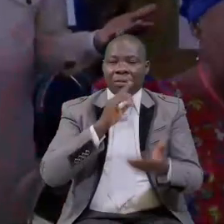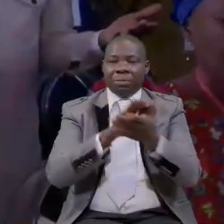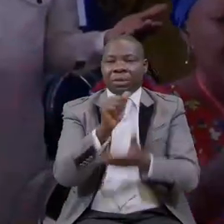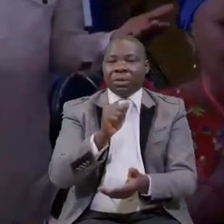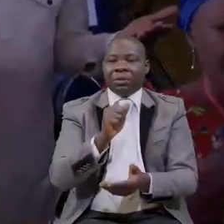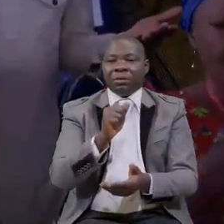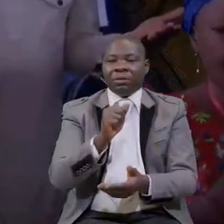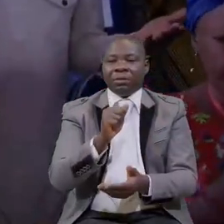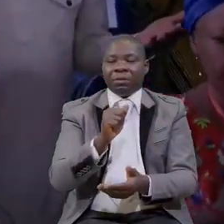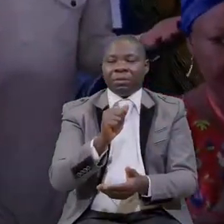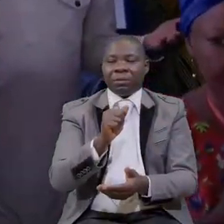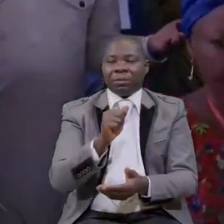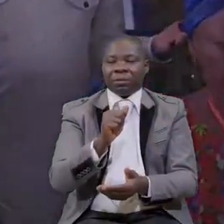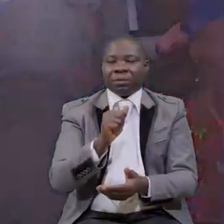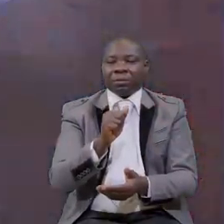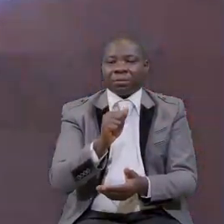Je crois.